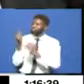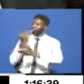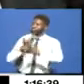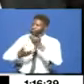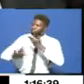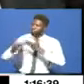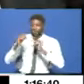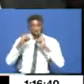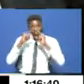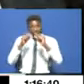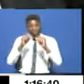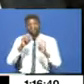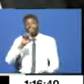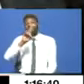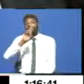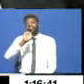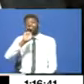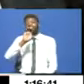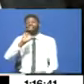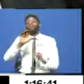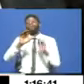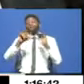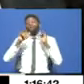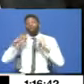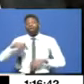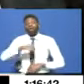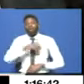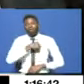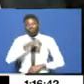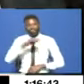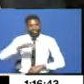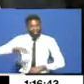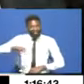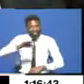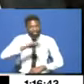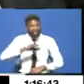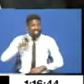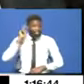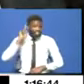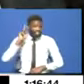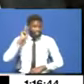DC kutuambia ya kwamba wewe umeonekana hapa